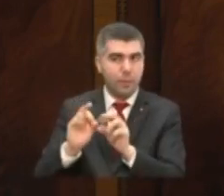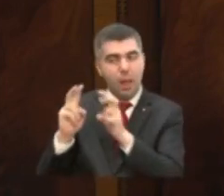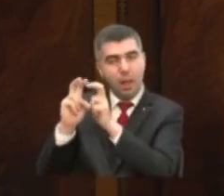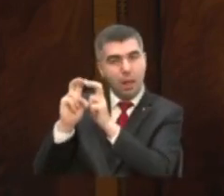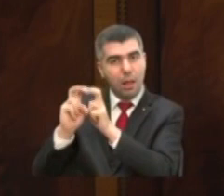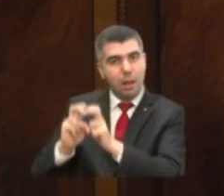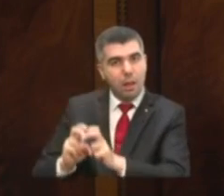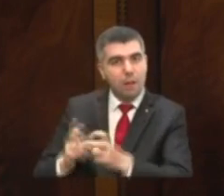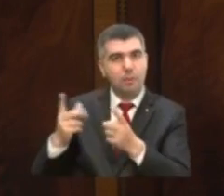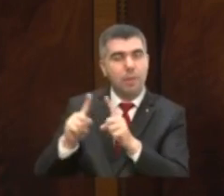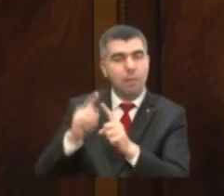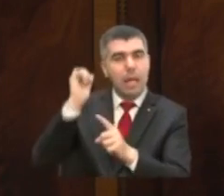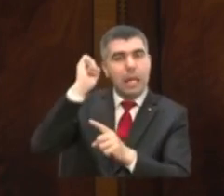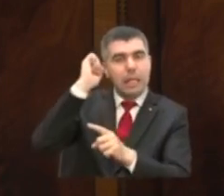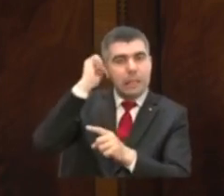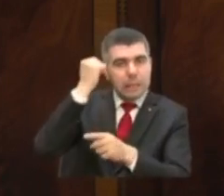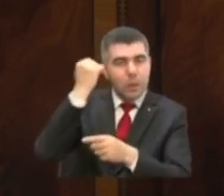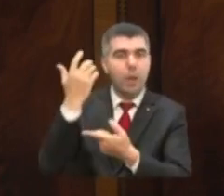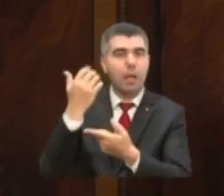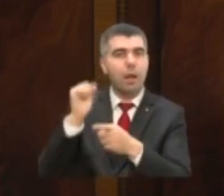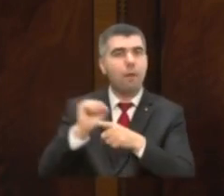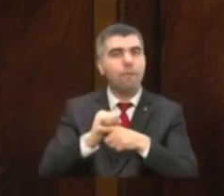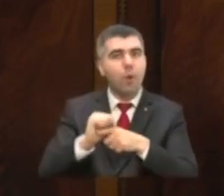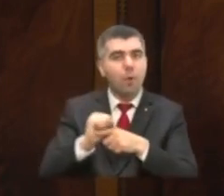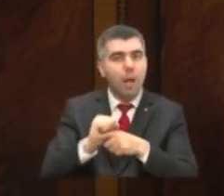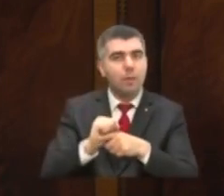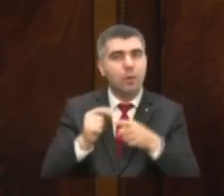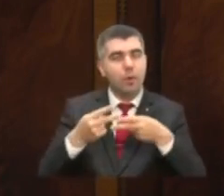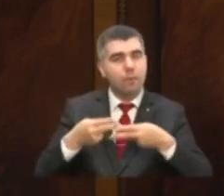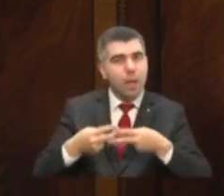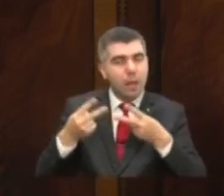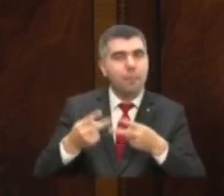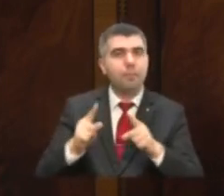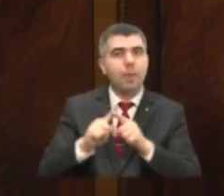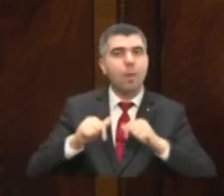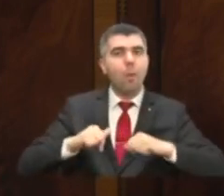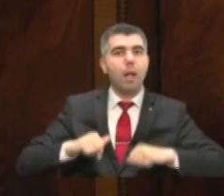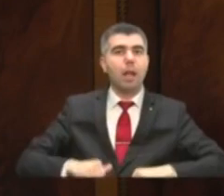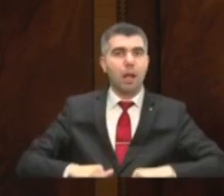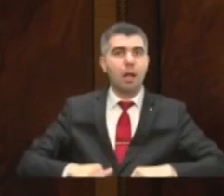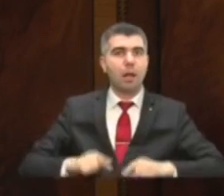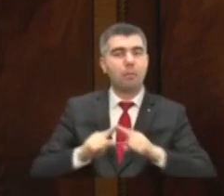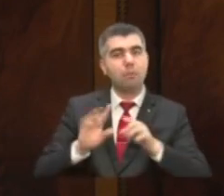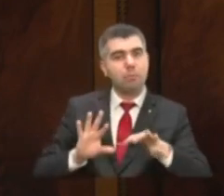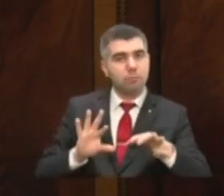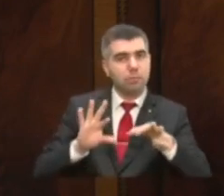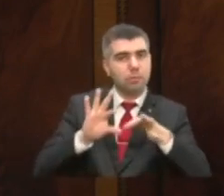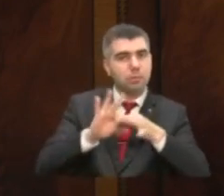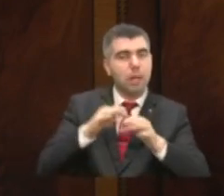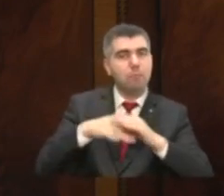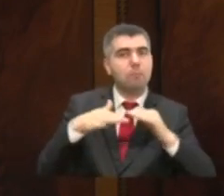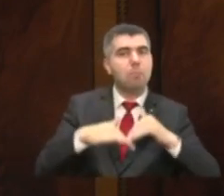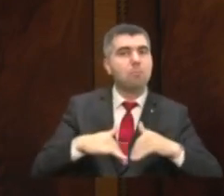المتعلق بعروض التكوين الموجهة لأطر الجمعيات، وقد أطلقت الوزارة المعنية وزارة